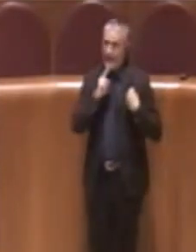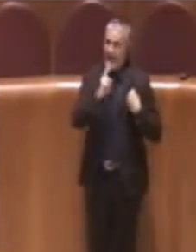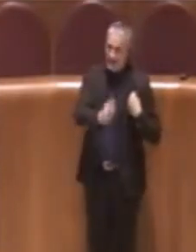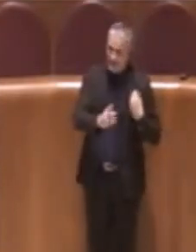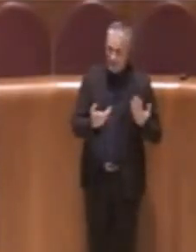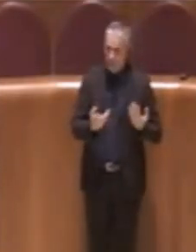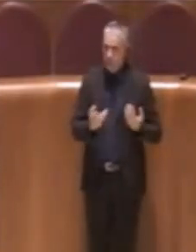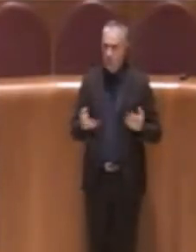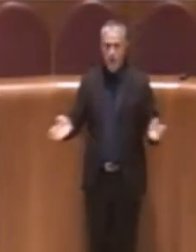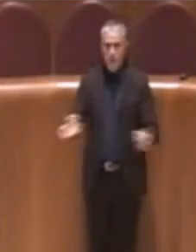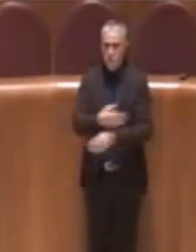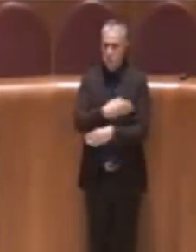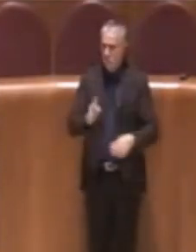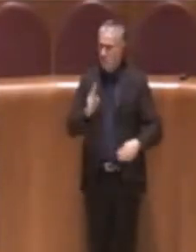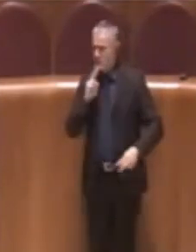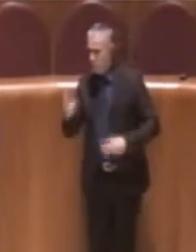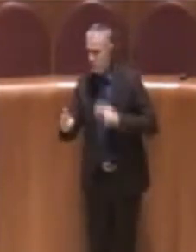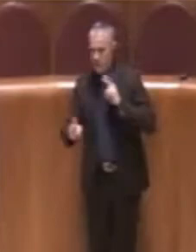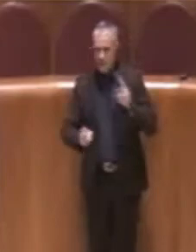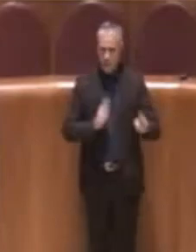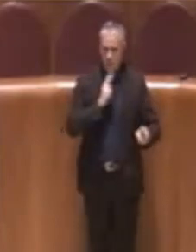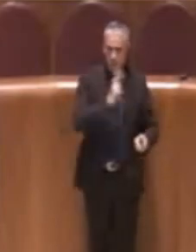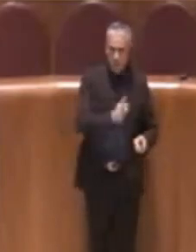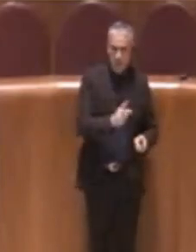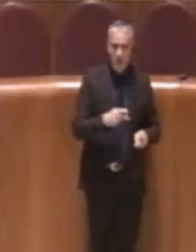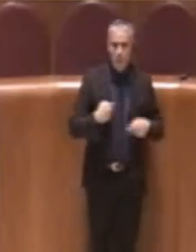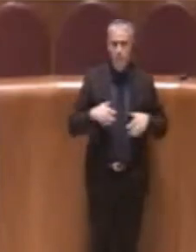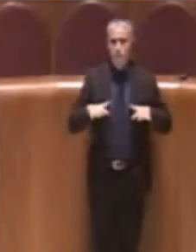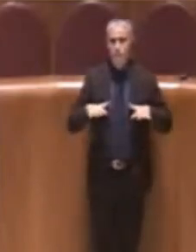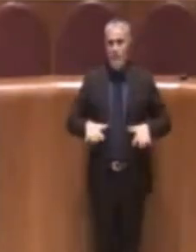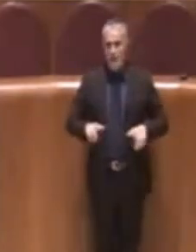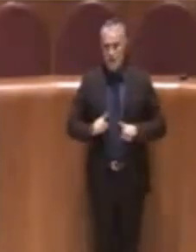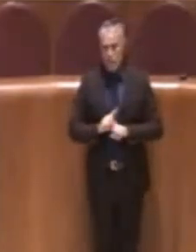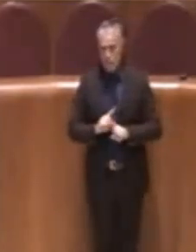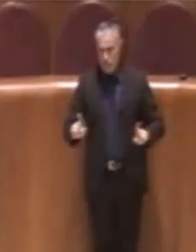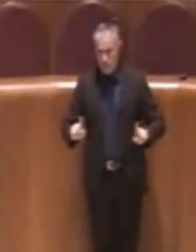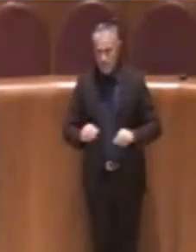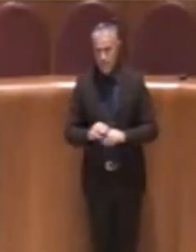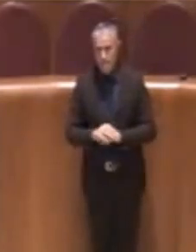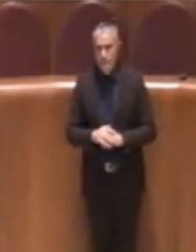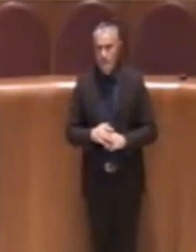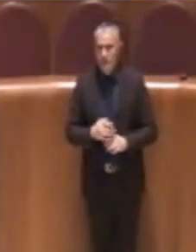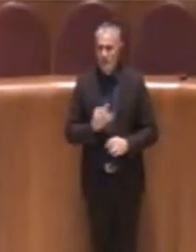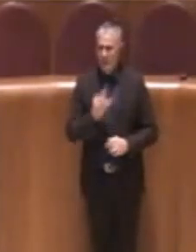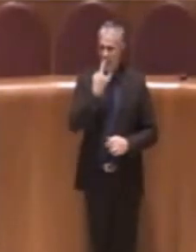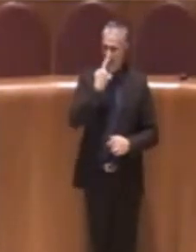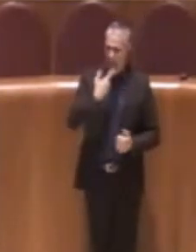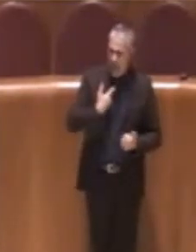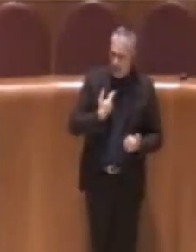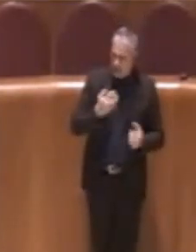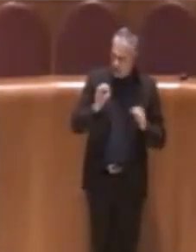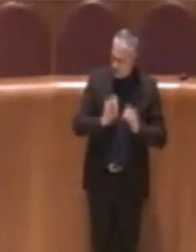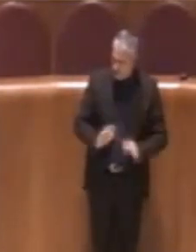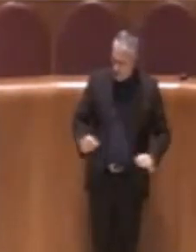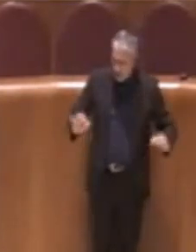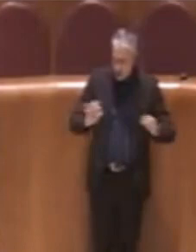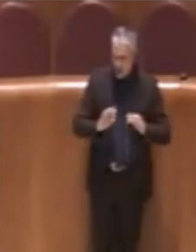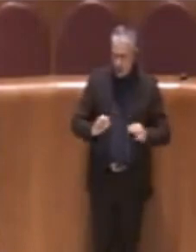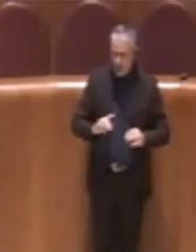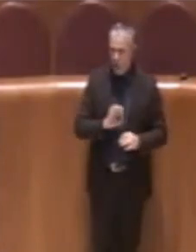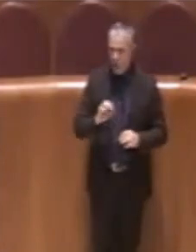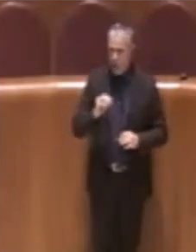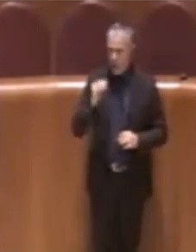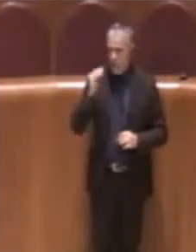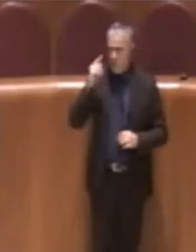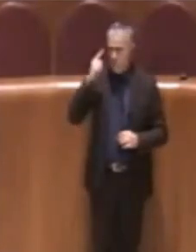risposta a tutti, non bisogna essere inerti. Non c'è cattiveria, non c'è nessun intento se